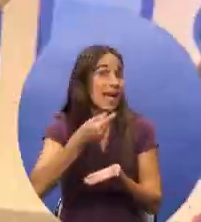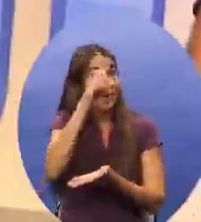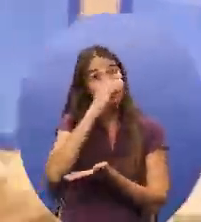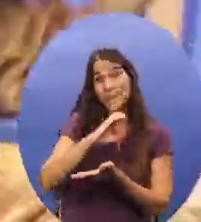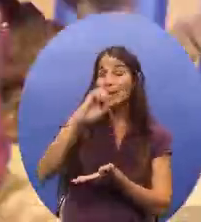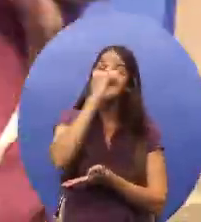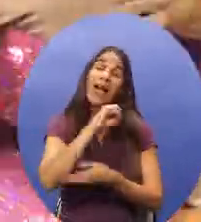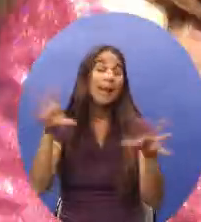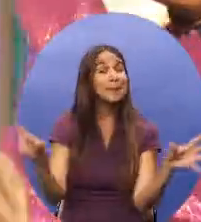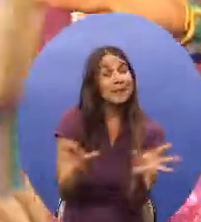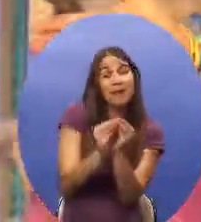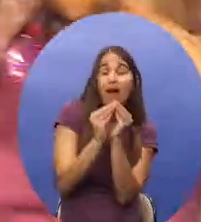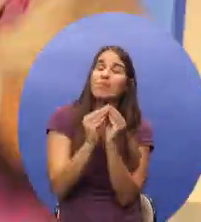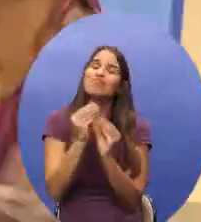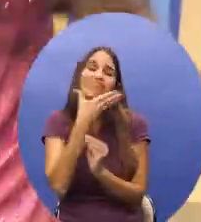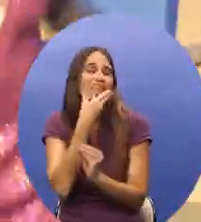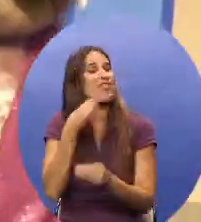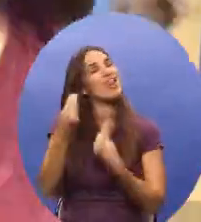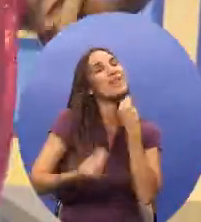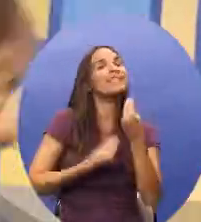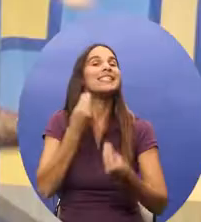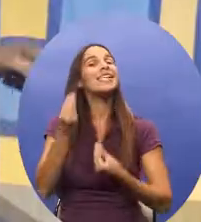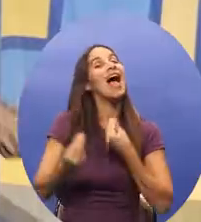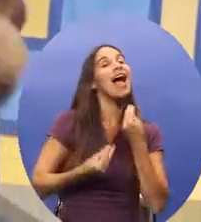איזה יופי של משחק.